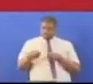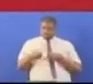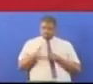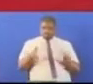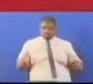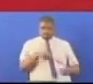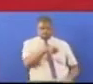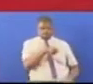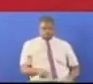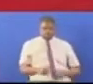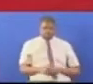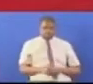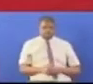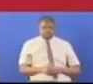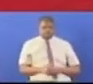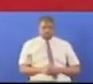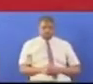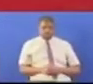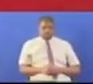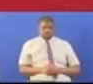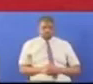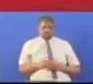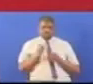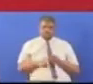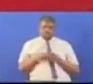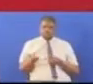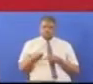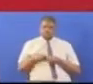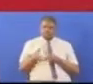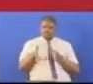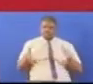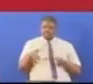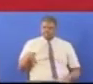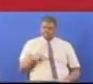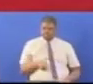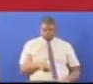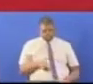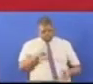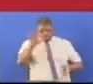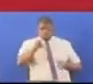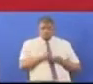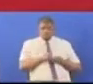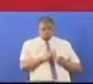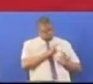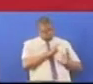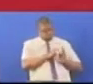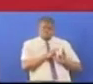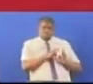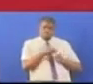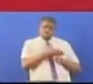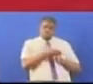hii kukushukuru tena kwa kunipa nafasi ya kufanya majumuisho ya mjadala kuhusu muswada wa sheria